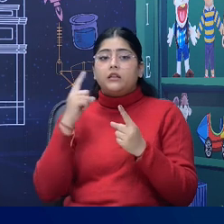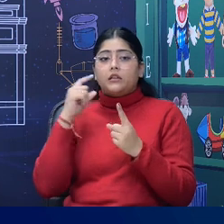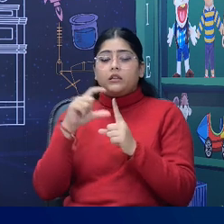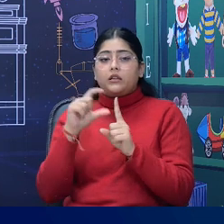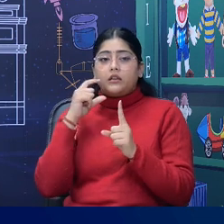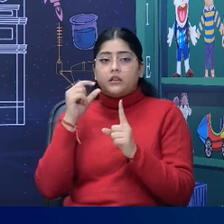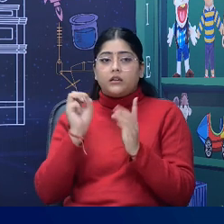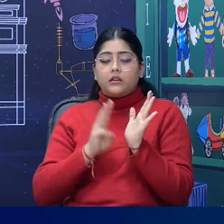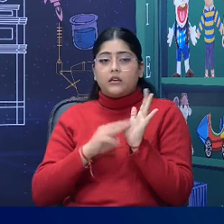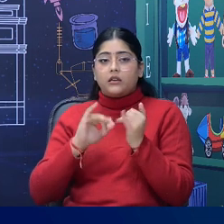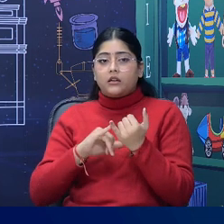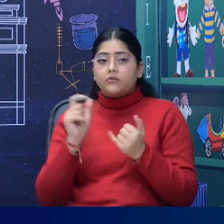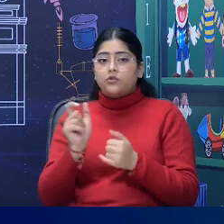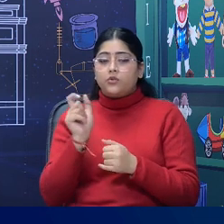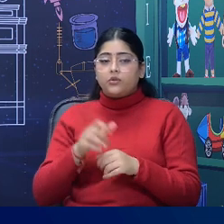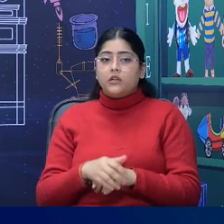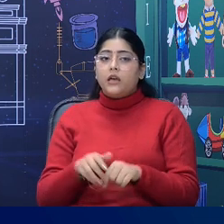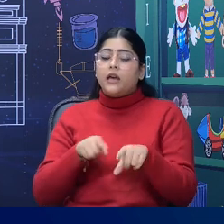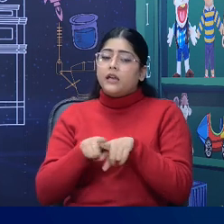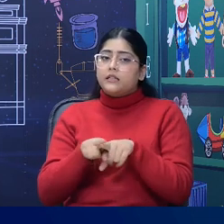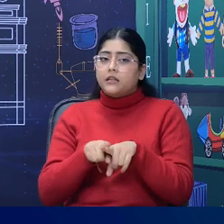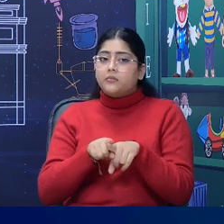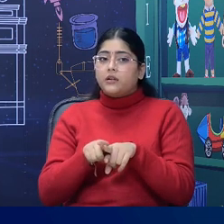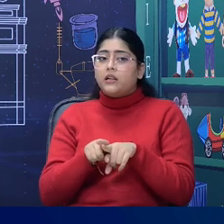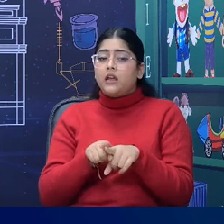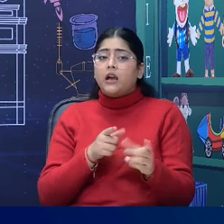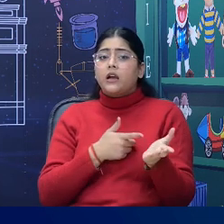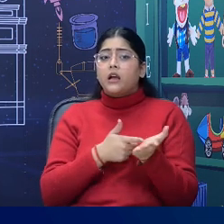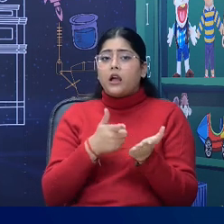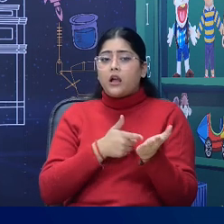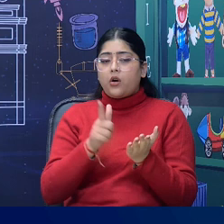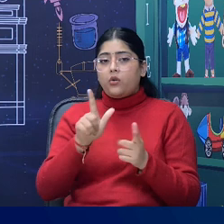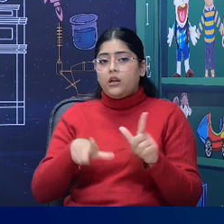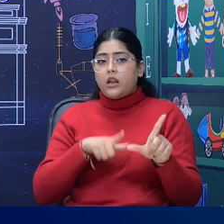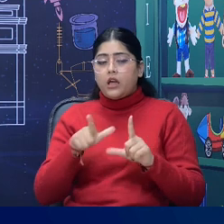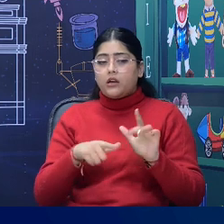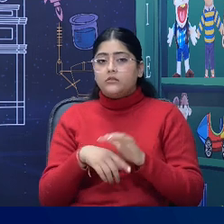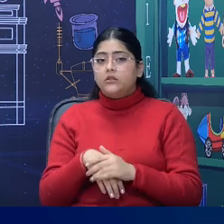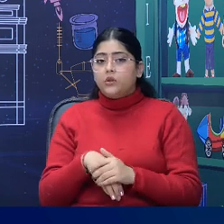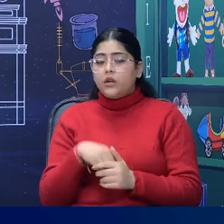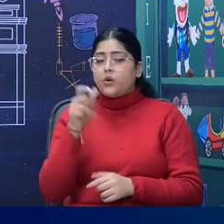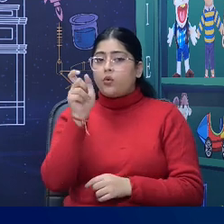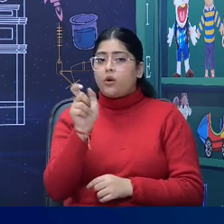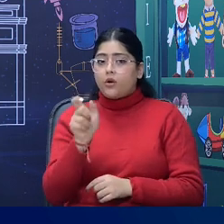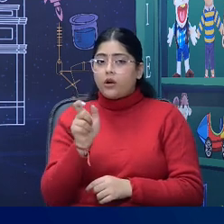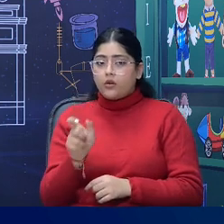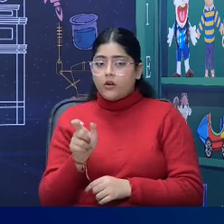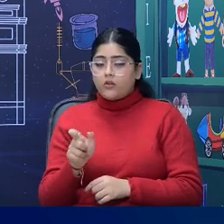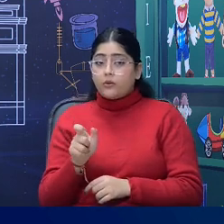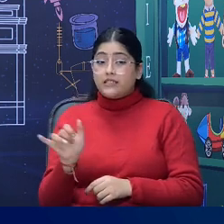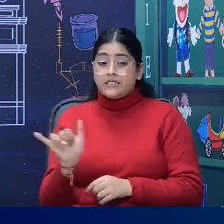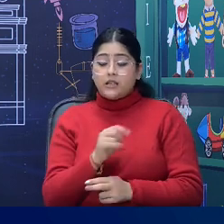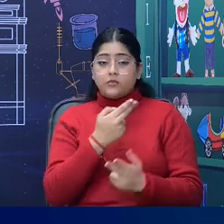ऐसे में जो देसी भा भाषा के शब्द हैं जैसे हमने इस पाठ के माध्यम से भी देखा कि कई जगह पर बहुत देसी शब्दों का जो है ना बिल्कुल आम